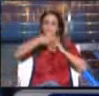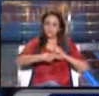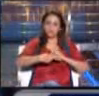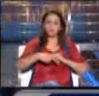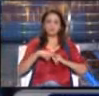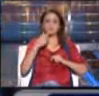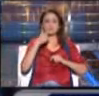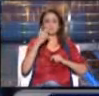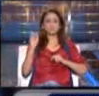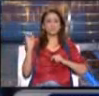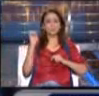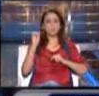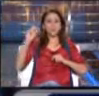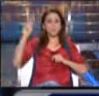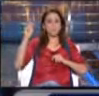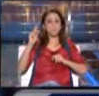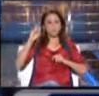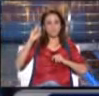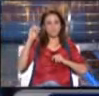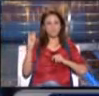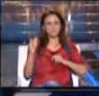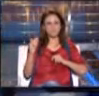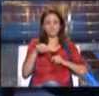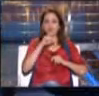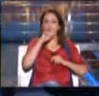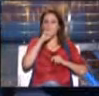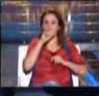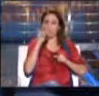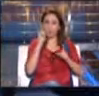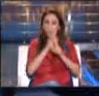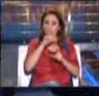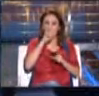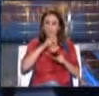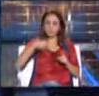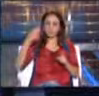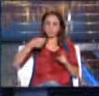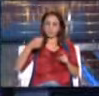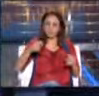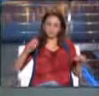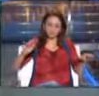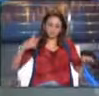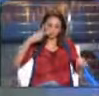الاسلامي الجميل مصطفى حسني، لو وحشنا كتير، وفي حب الرسول الكريم عليه الصلاه والسلام، بعد الفاصل.